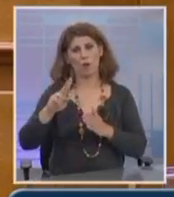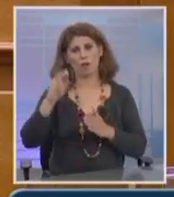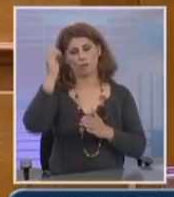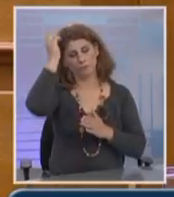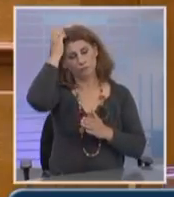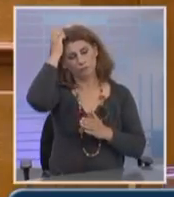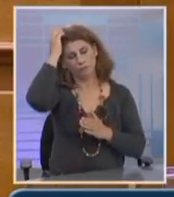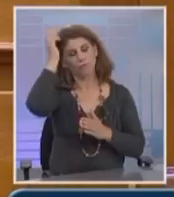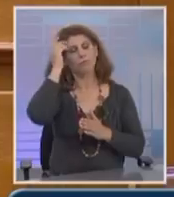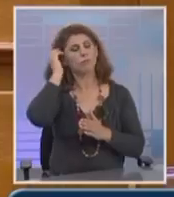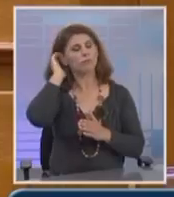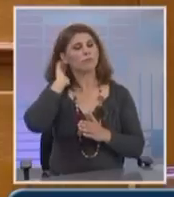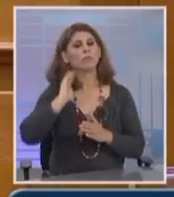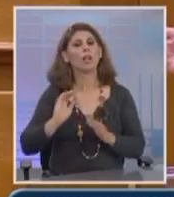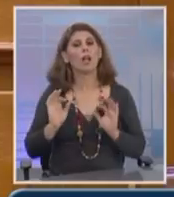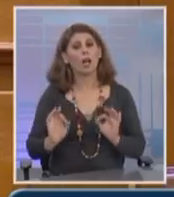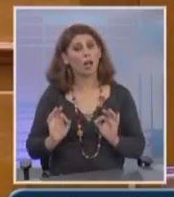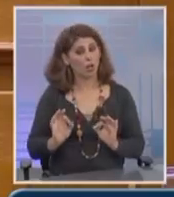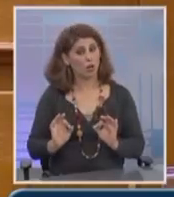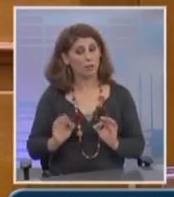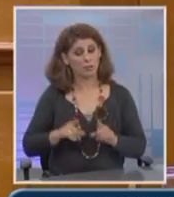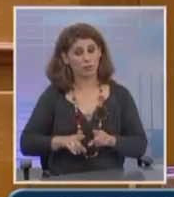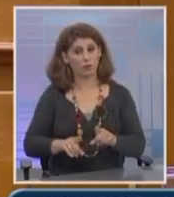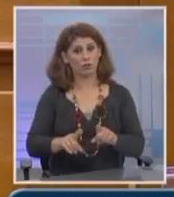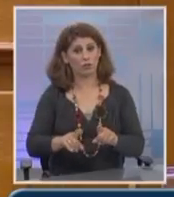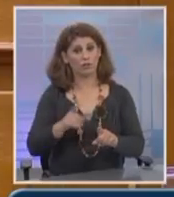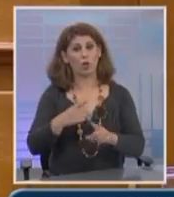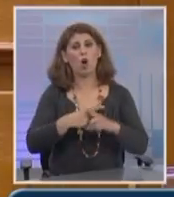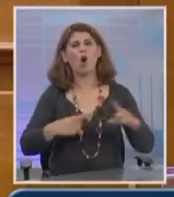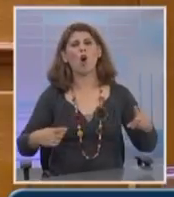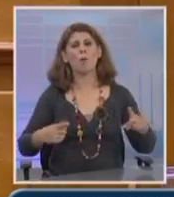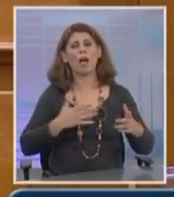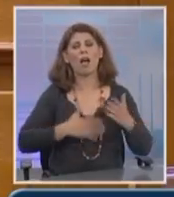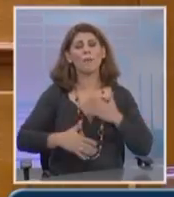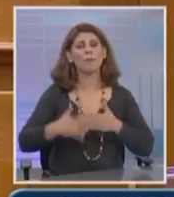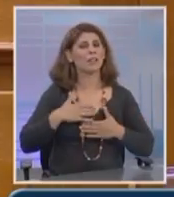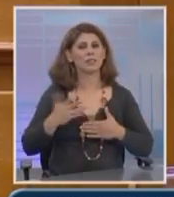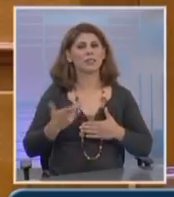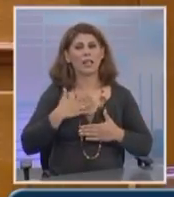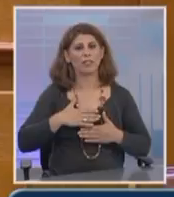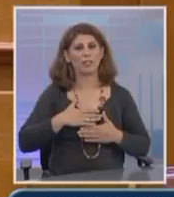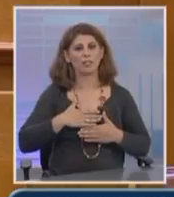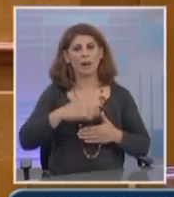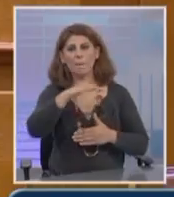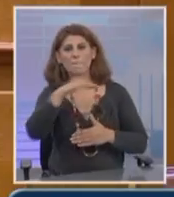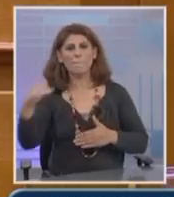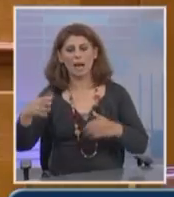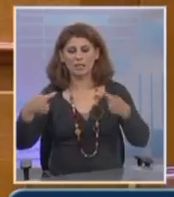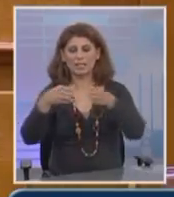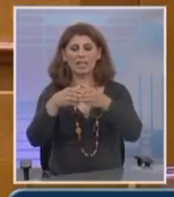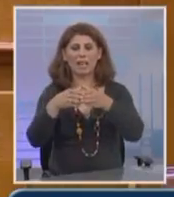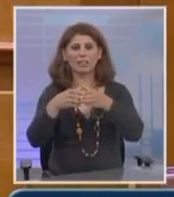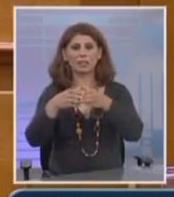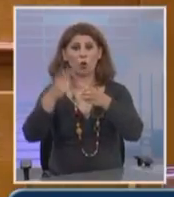βέβαια ταυτόχρονα επιδίδεστε στο αγαπημένο σας χόμπι. Να τσακίσετε τη μεσαία τάξη, καθιστώντας